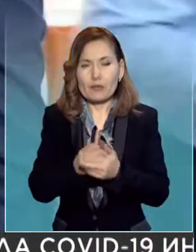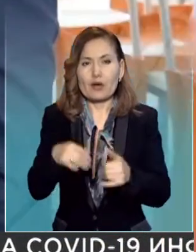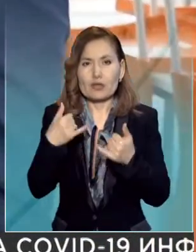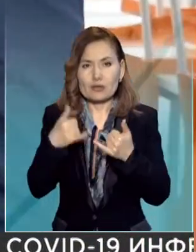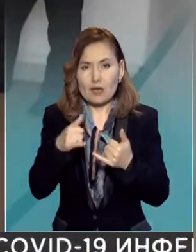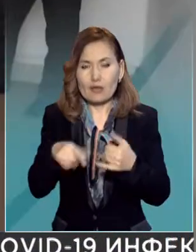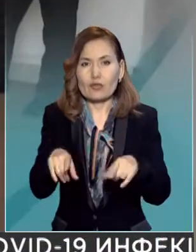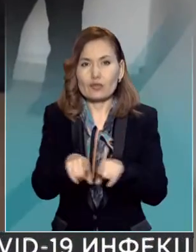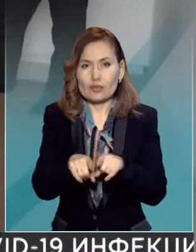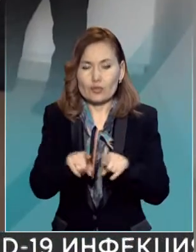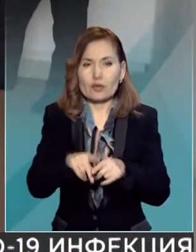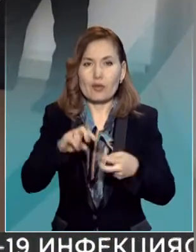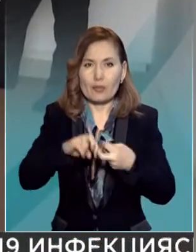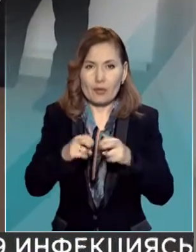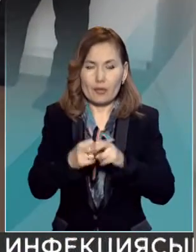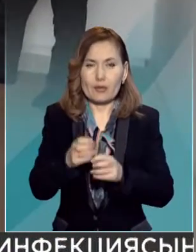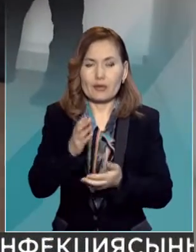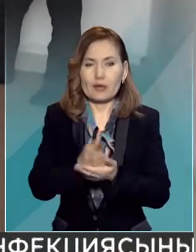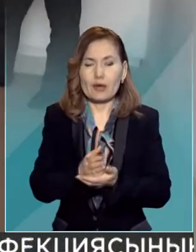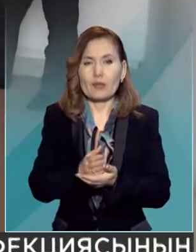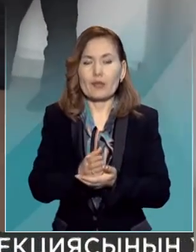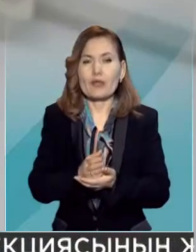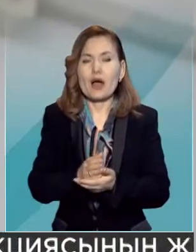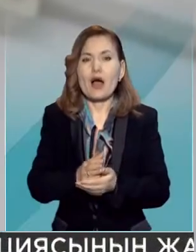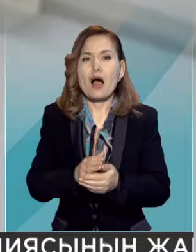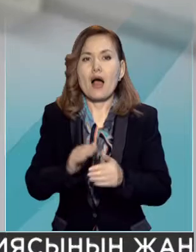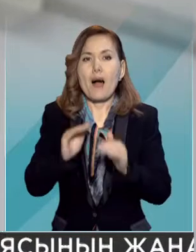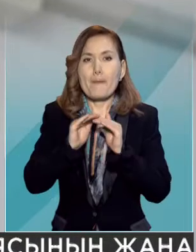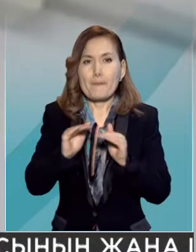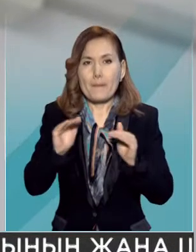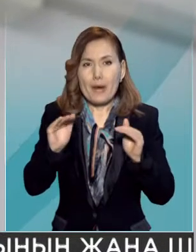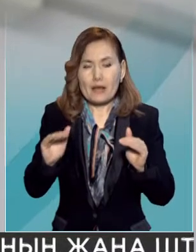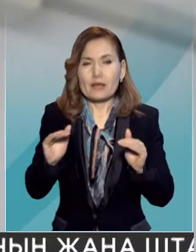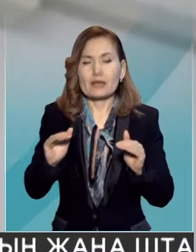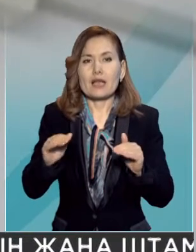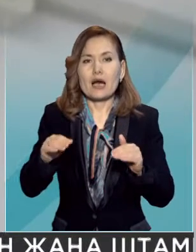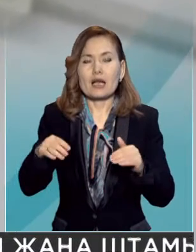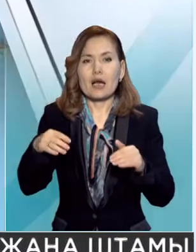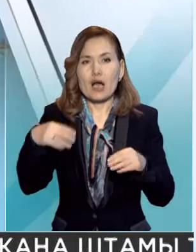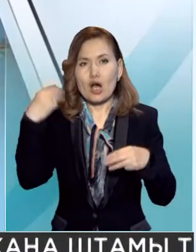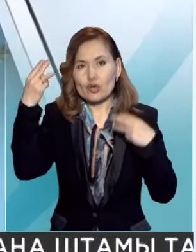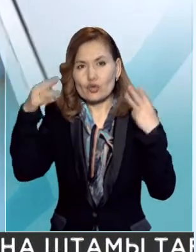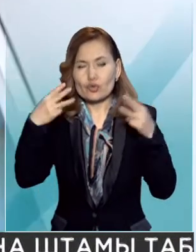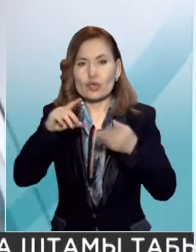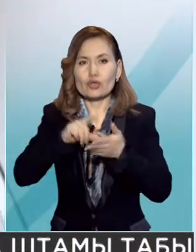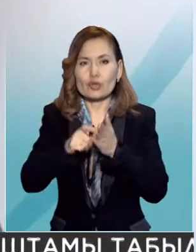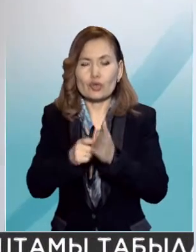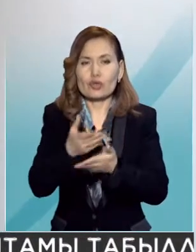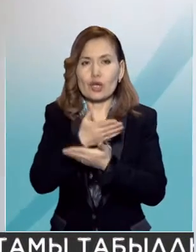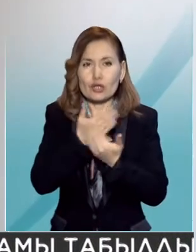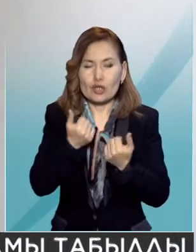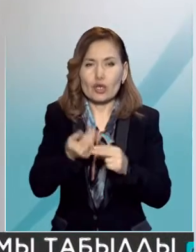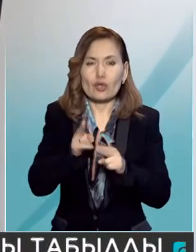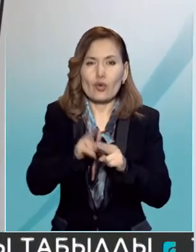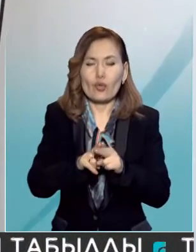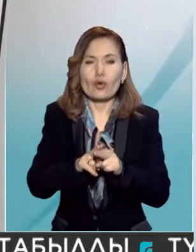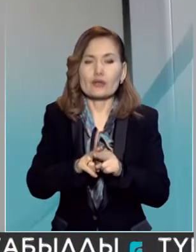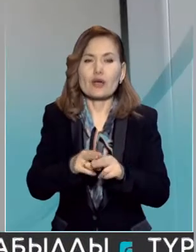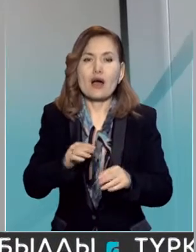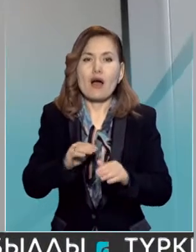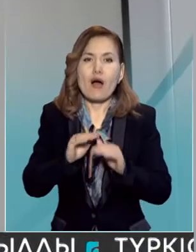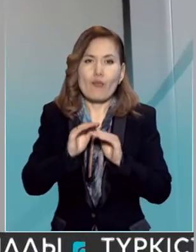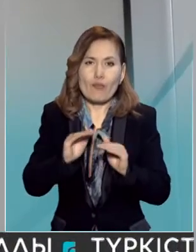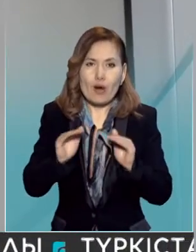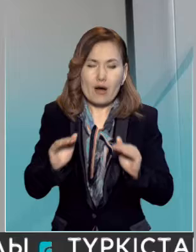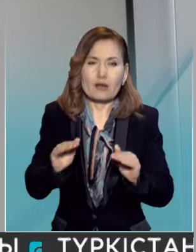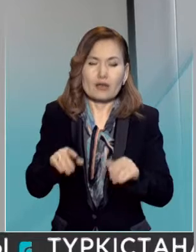беремін. Мектепке балалар жуынатын бөлмеде жоқ. 230 оқушы қолдан жасалған 10 душ кабинкасына суға түсіп жүр. Санитарлық